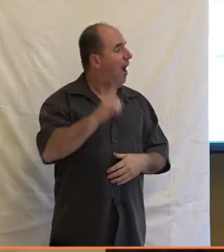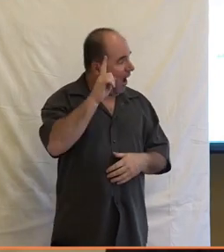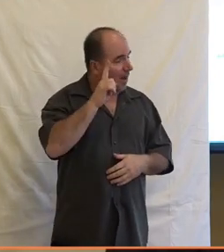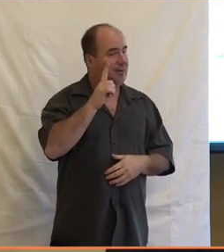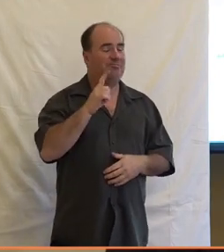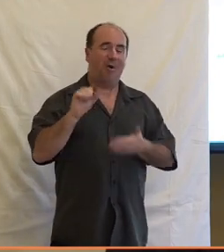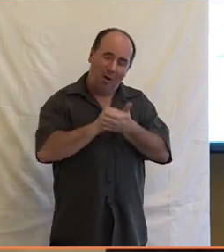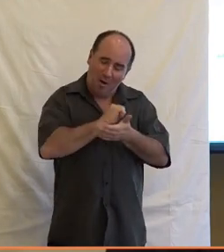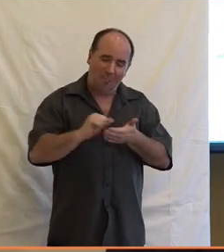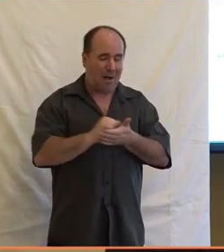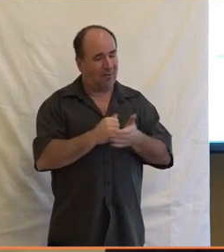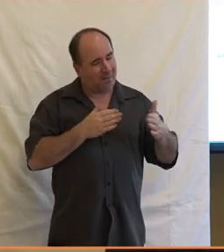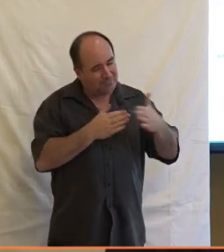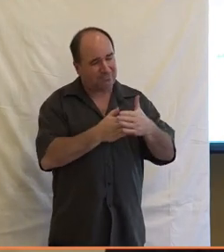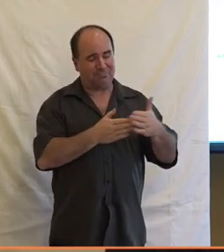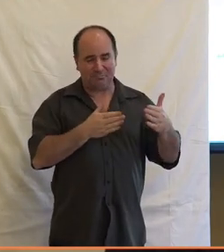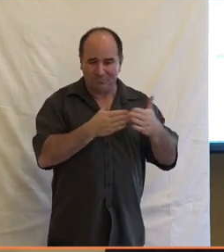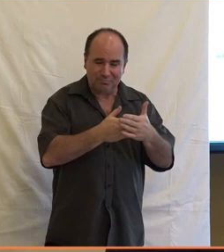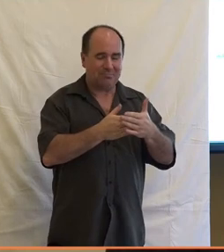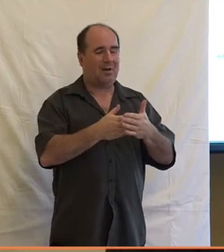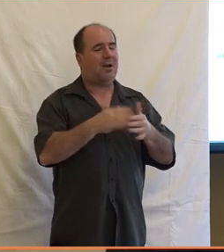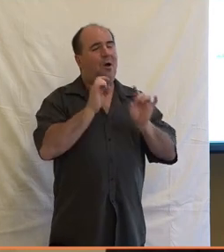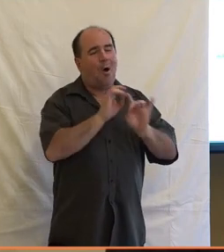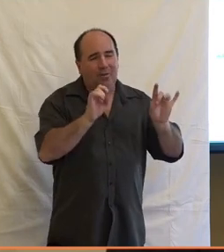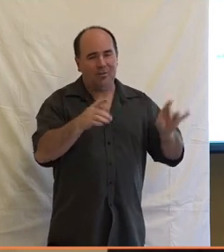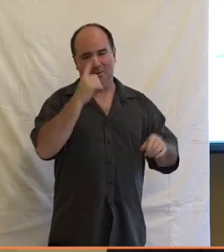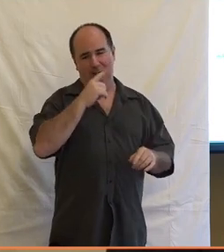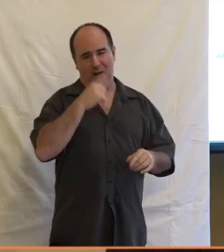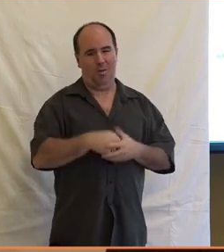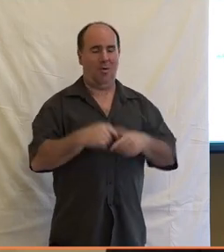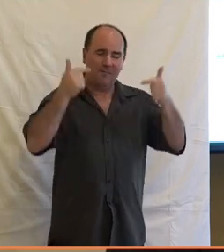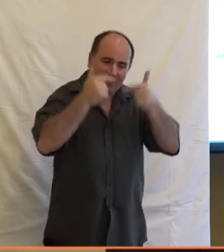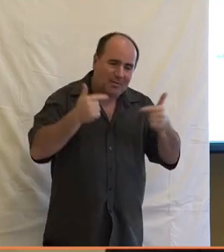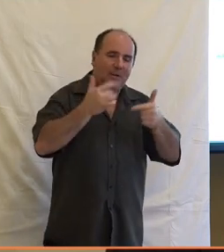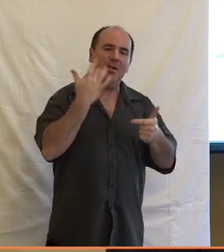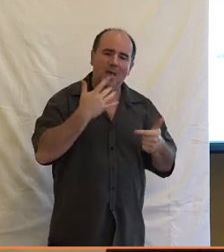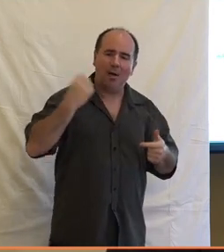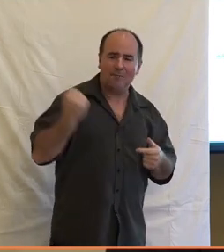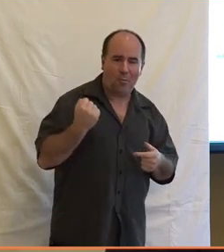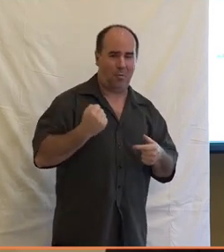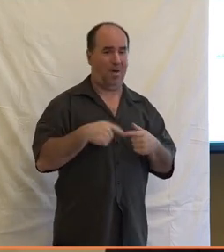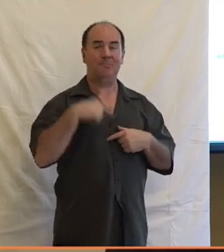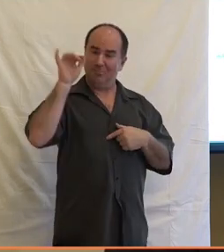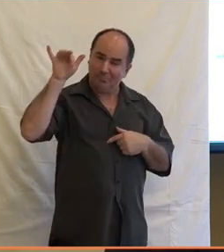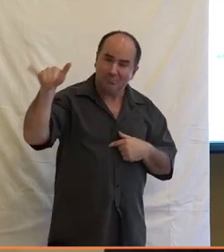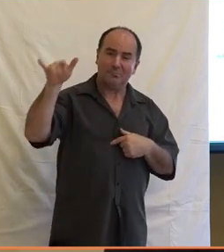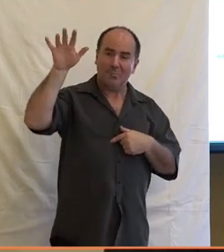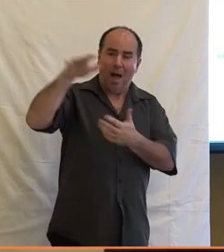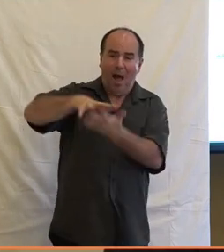panelech, je zase ta otázka té osvěty a toho vzdělávání, totiž, že lidé o tom neví. Já jsem minulý